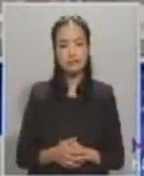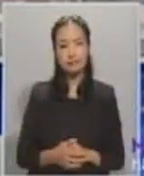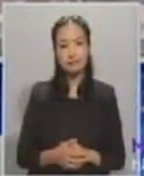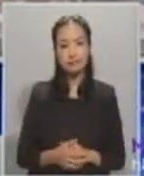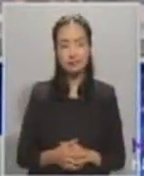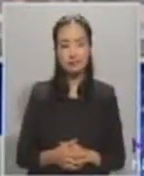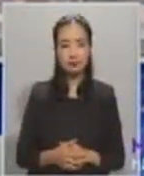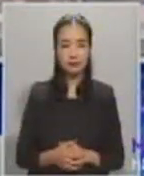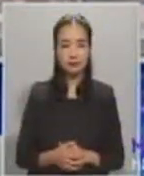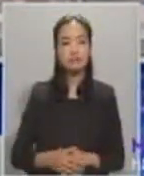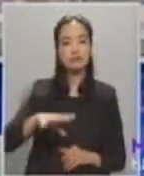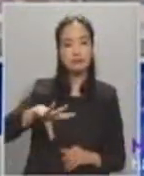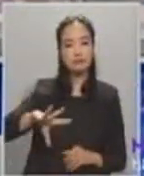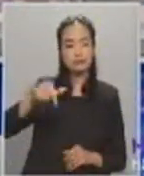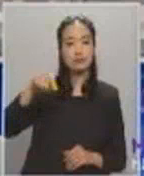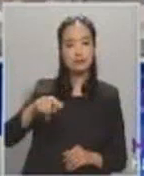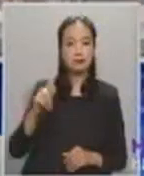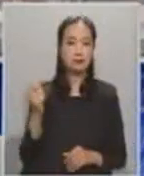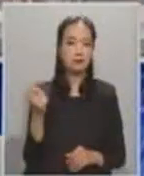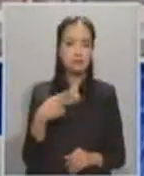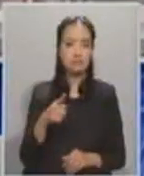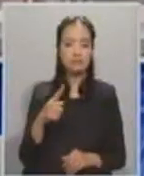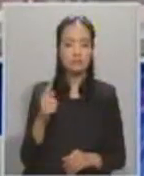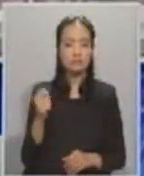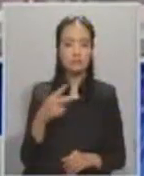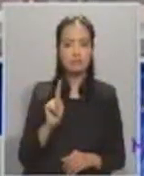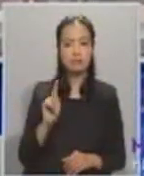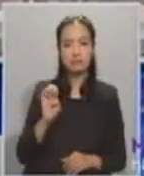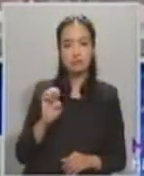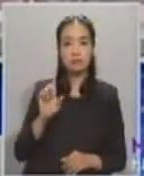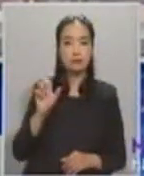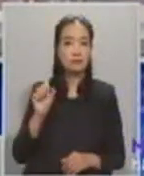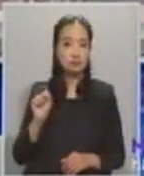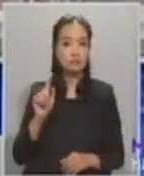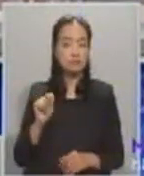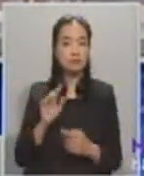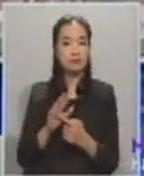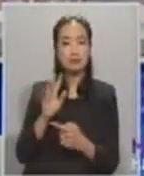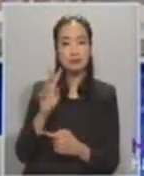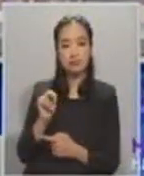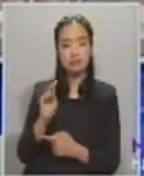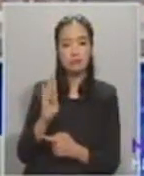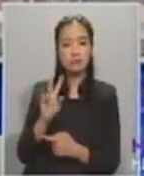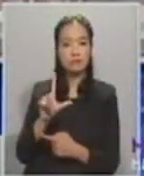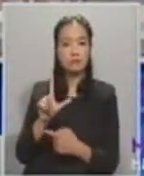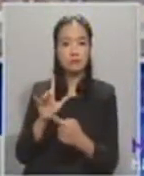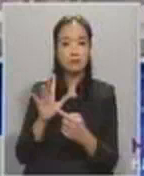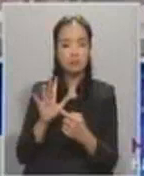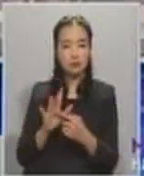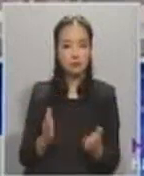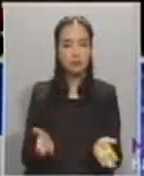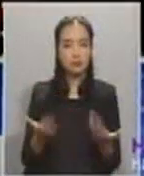เหตุการณ์ที่อิสตันบูลก็น่าจะเบาลงไปแล้วน่าจะเกือบจะควบคุมสถานการ